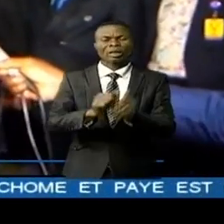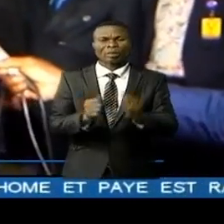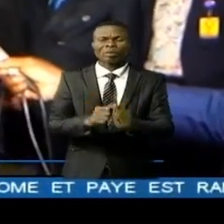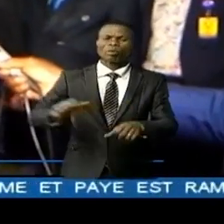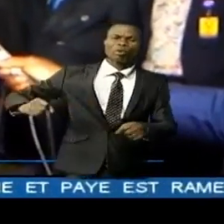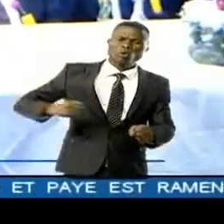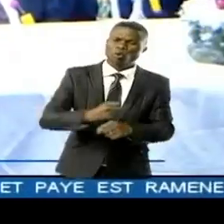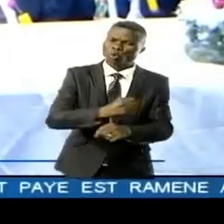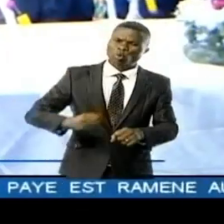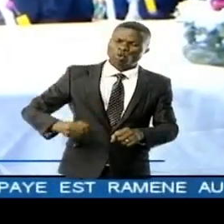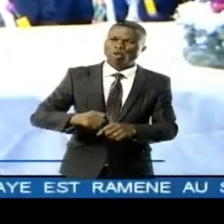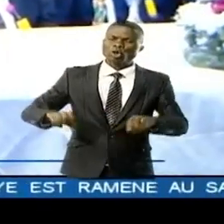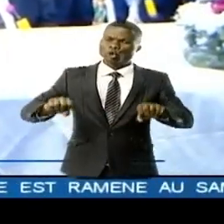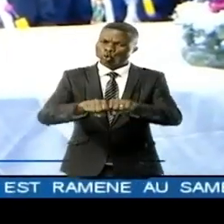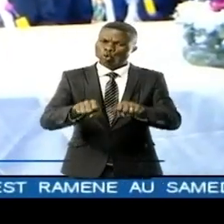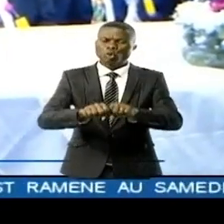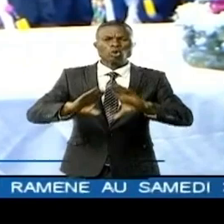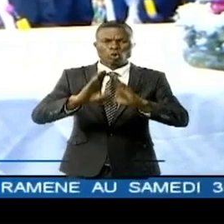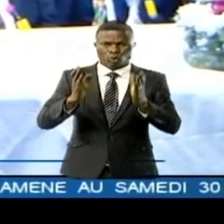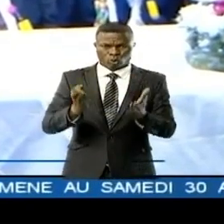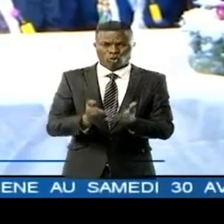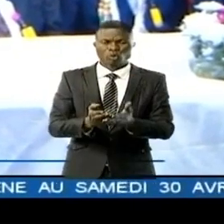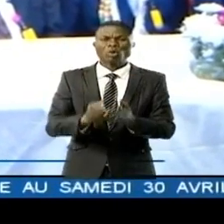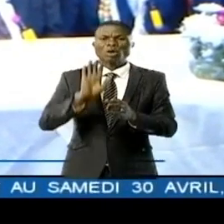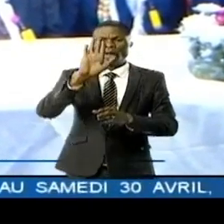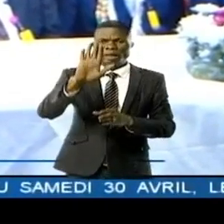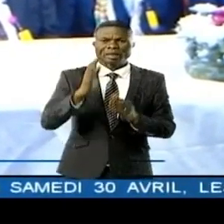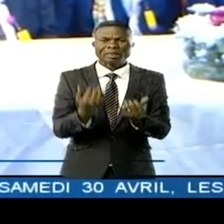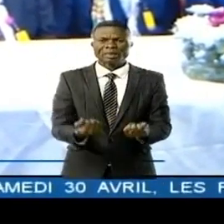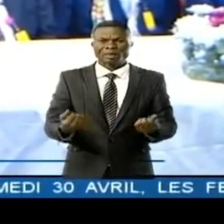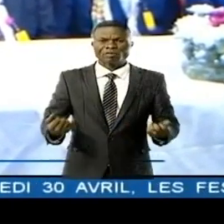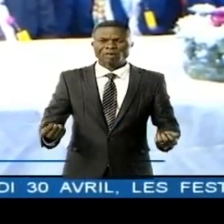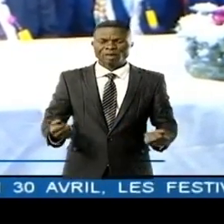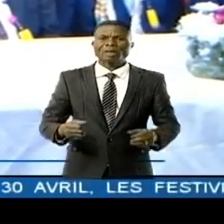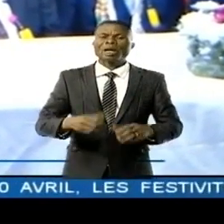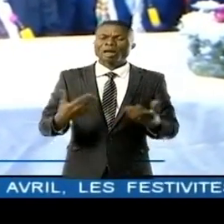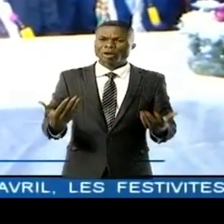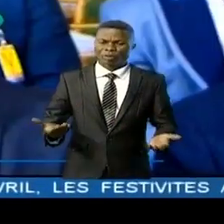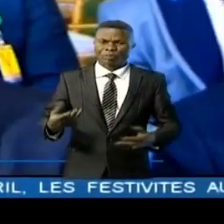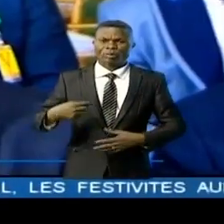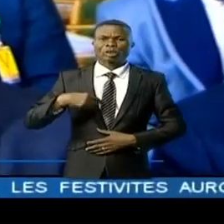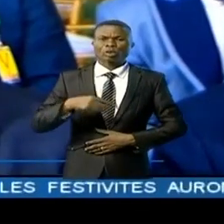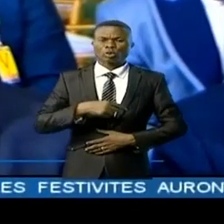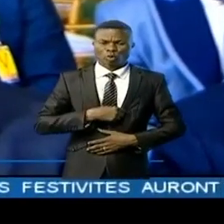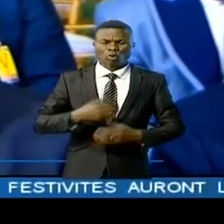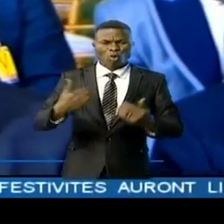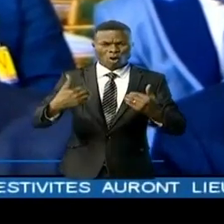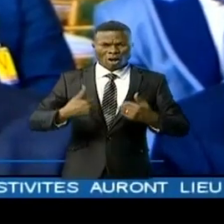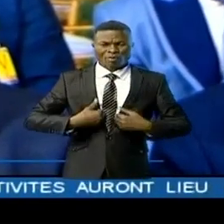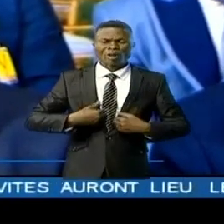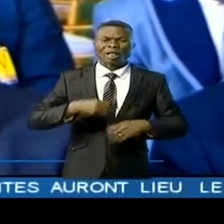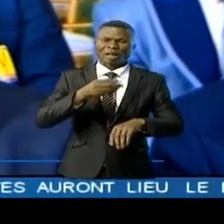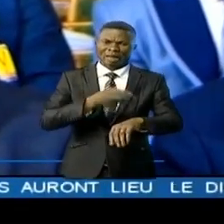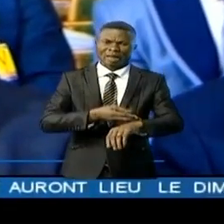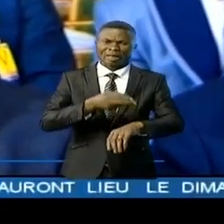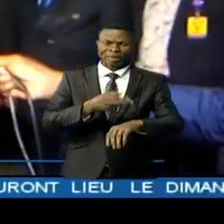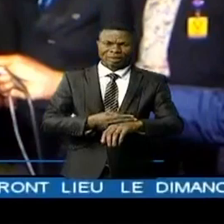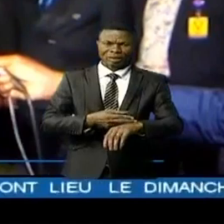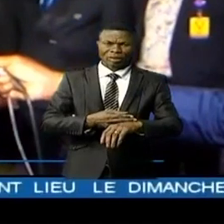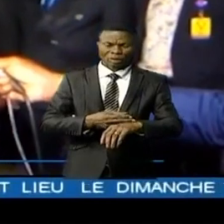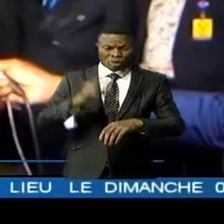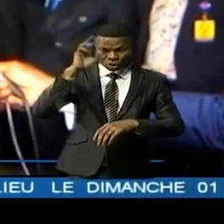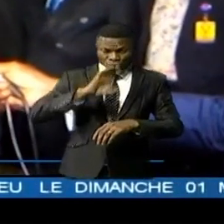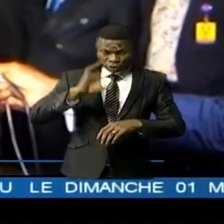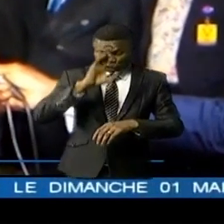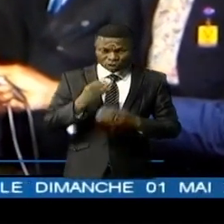Sureurs, tous ce sont ses enfants. Alors qu'on ait aussi le temps de se regarder dans les